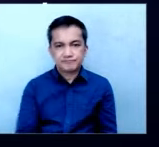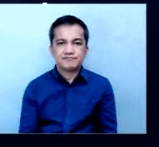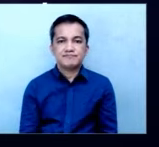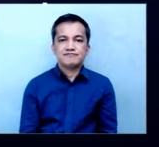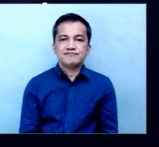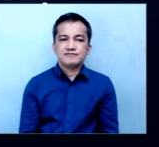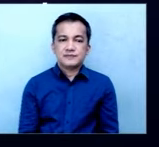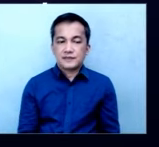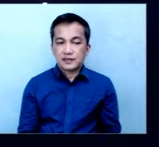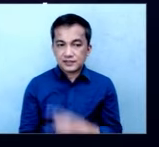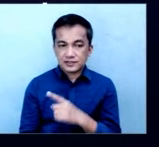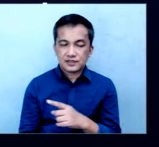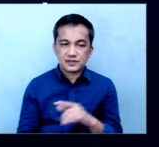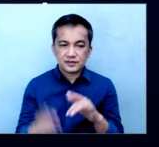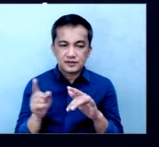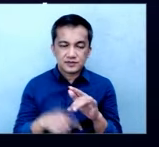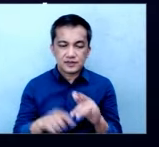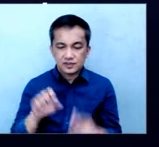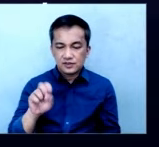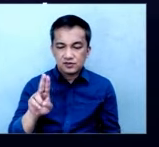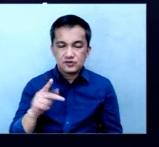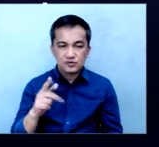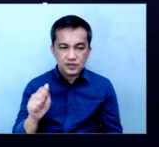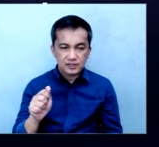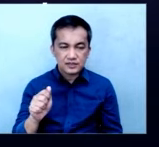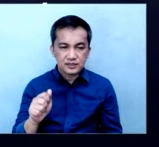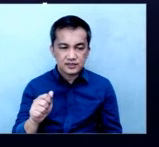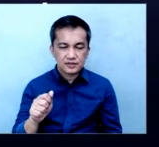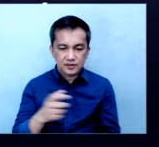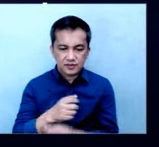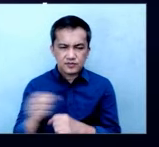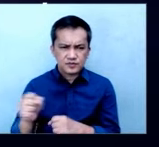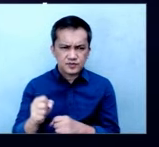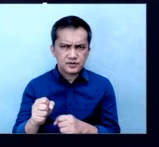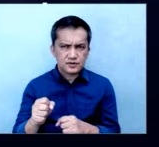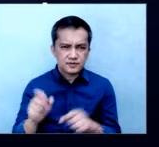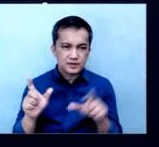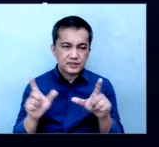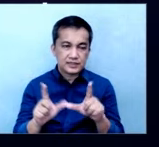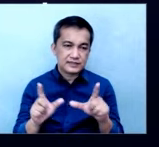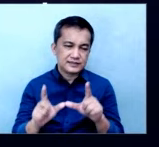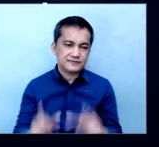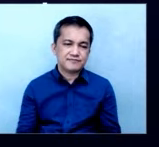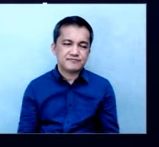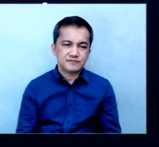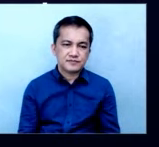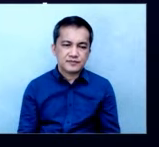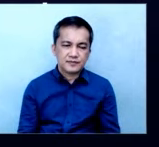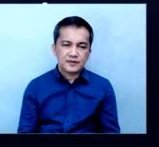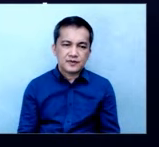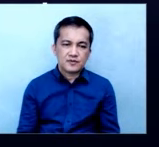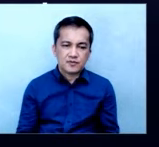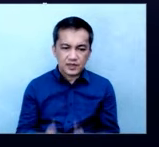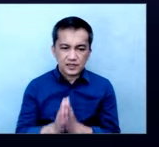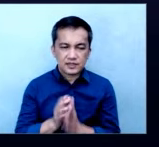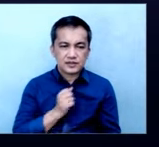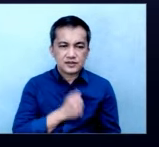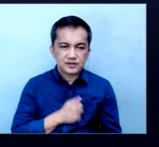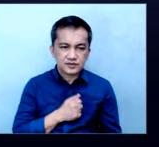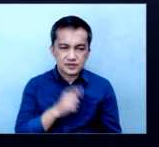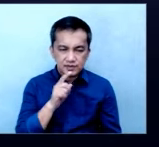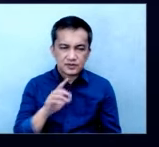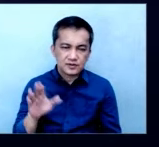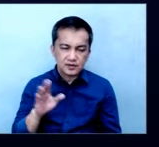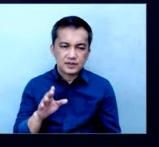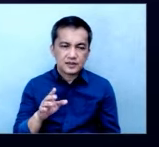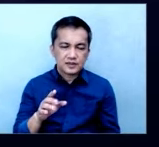dyan, pinagmulta si Suga at binawi ang kanyang driver's license. Humingi siya ng paumanhin at nangakong